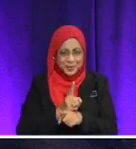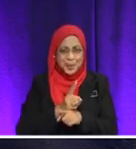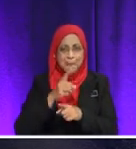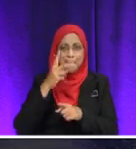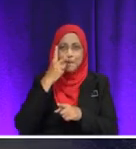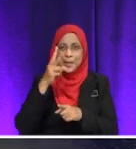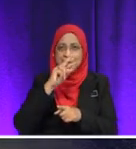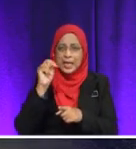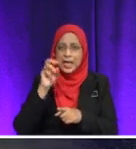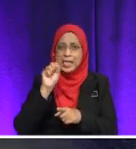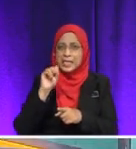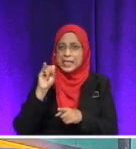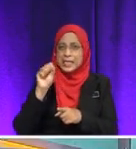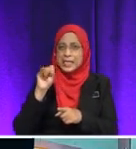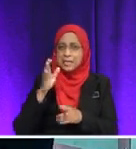masing-masing